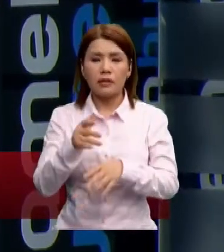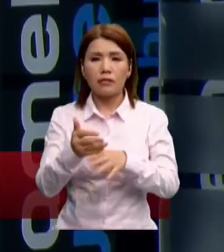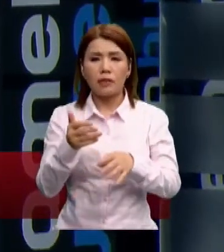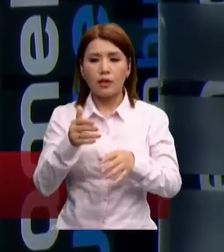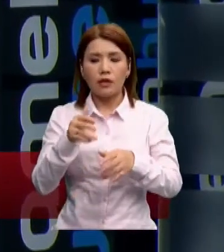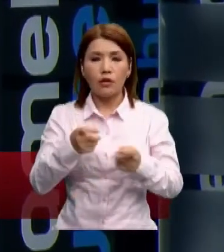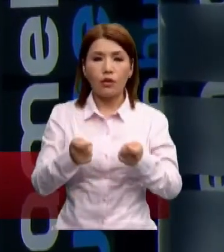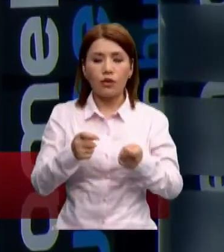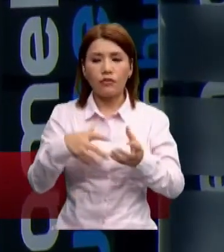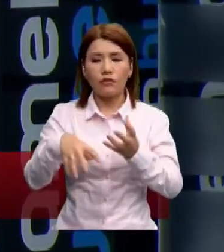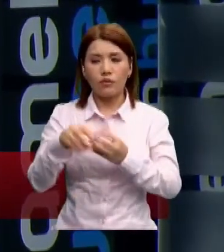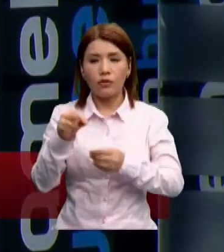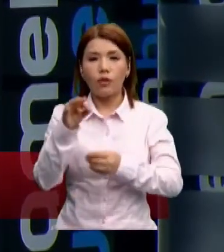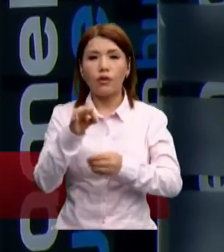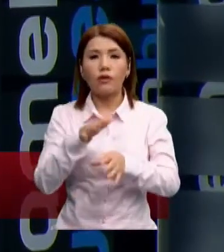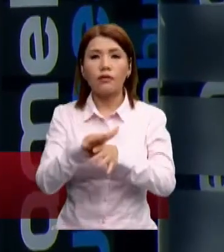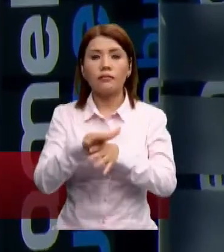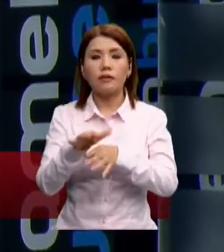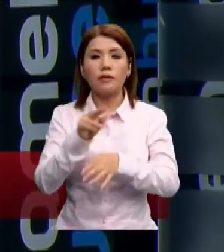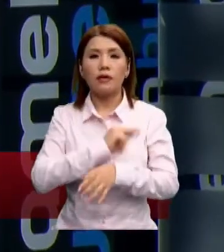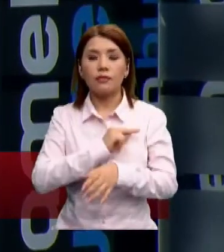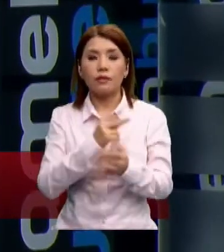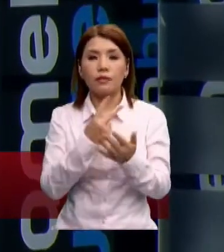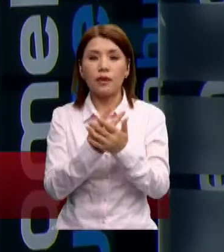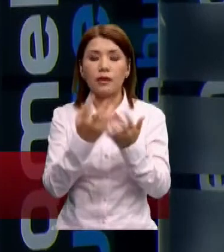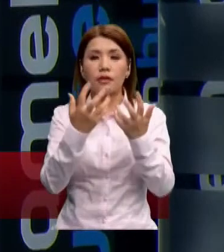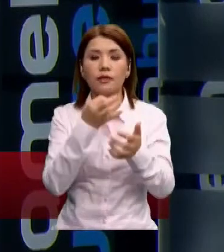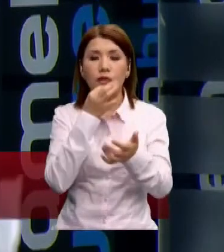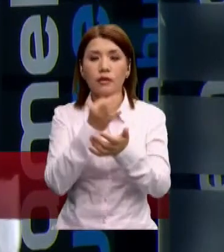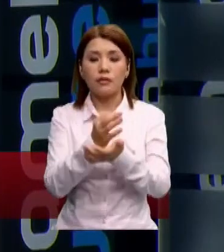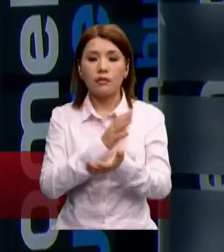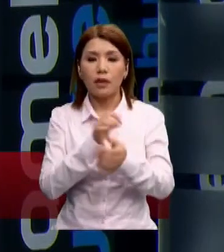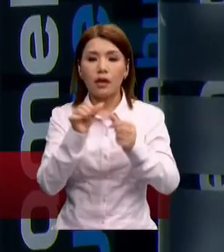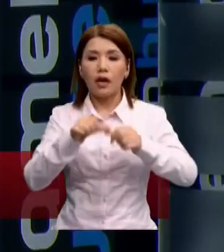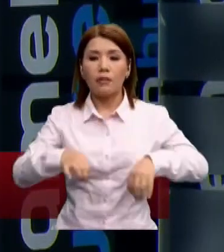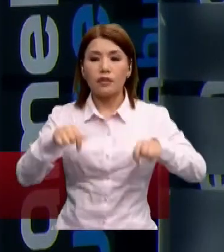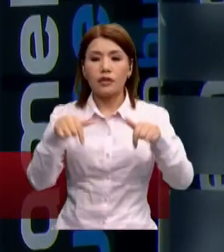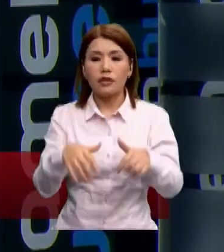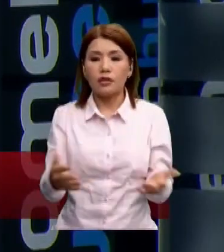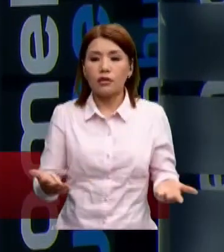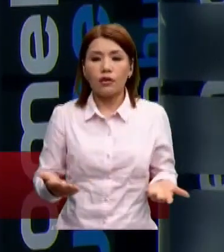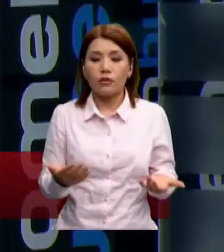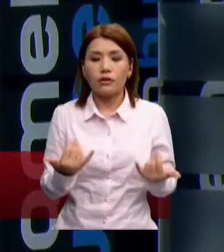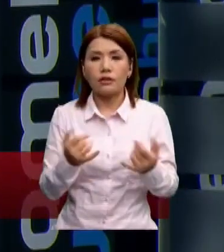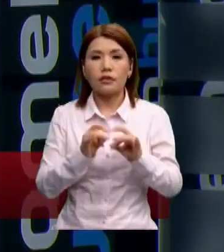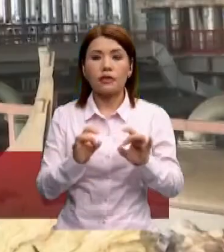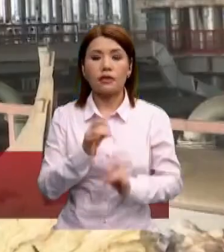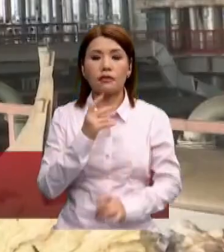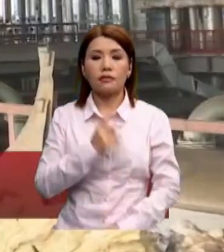кейін бірі тындырған істері жайлы есеп берді. Сонымен үкіметтік комиссия не шешті? Нұрлан Қуанышбай толықтырады.